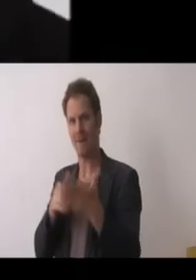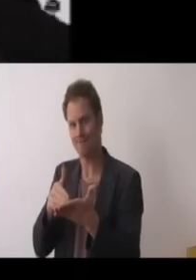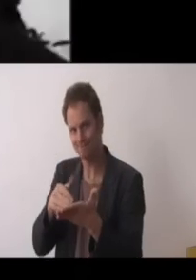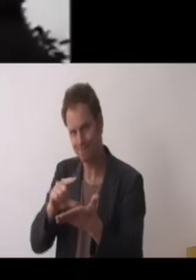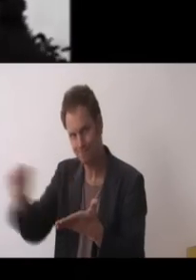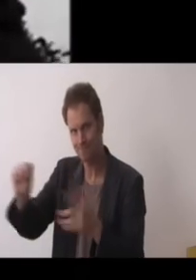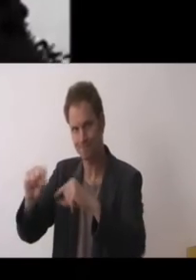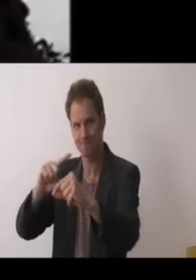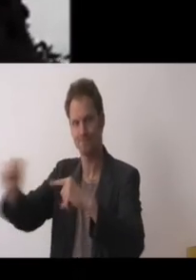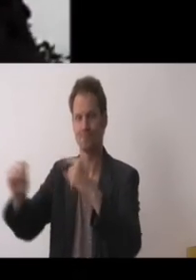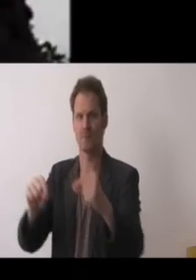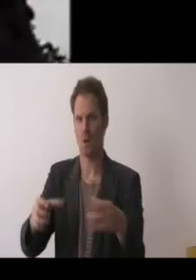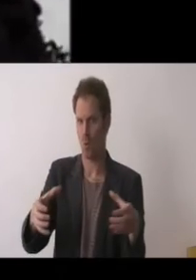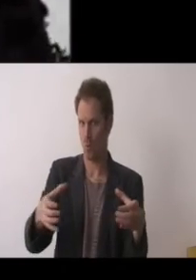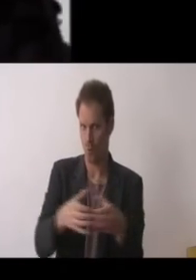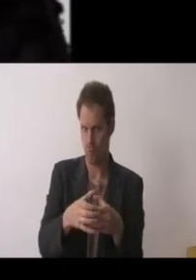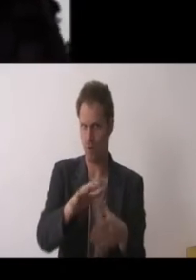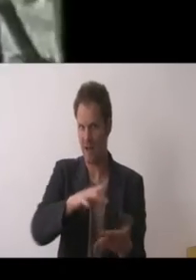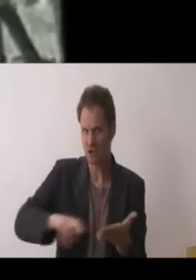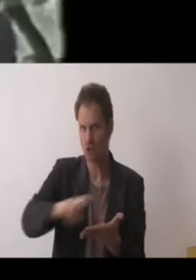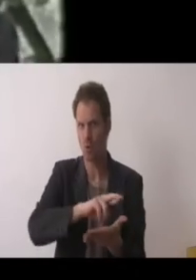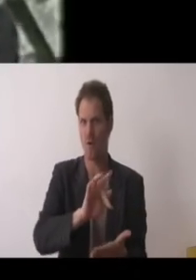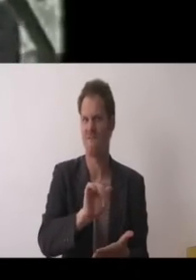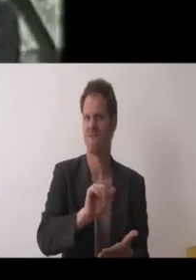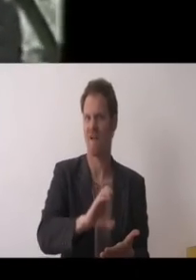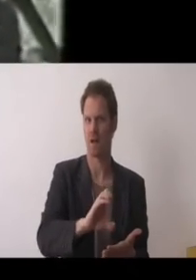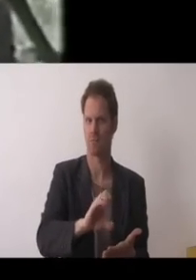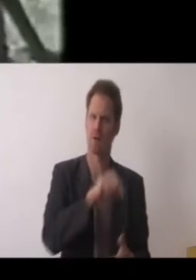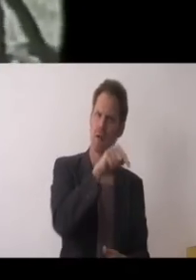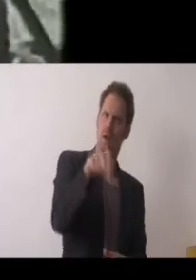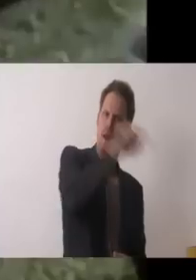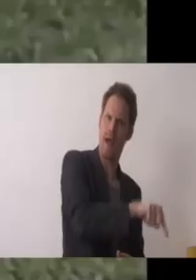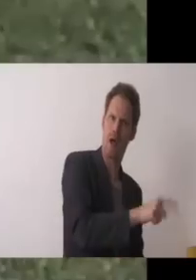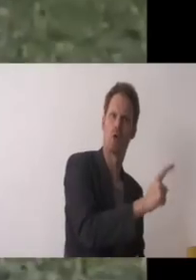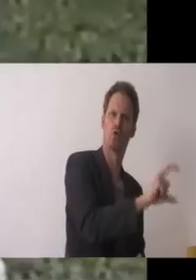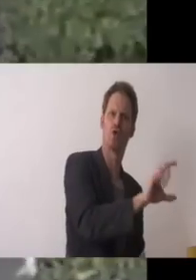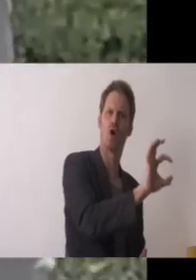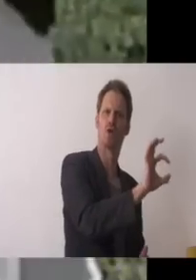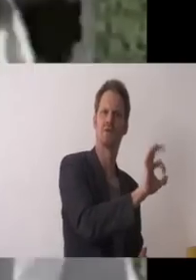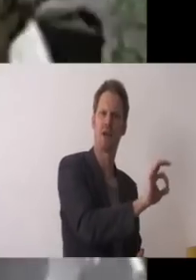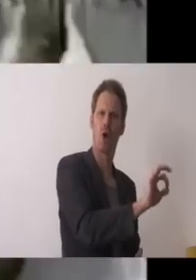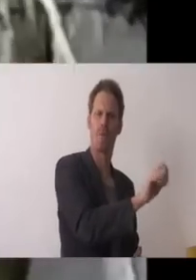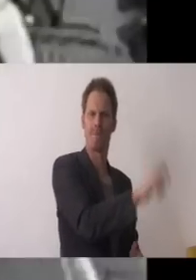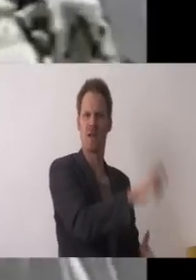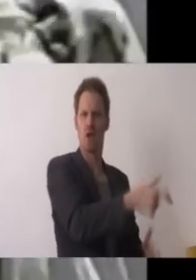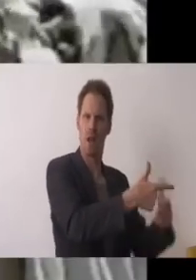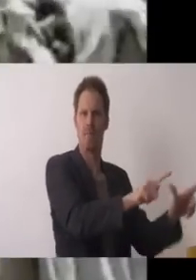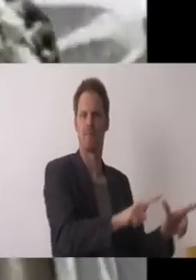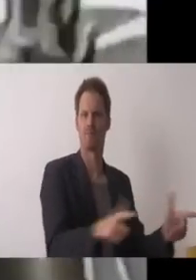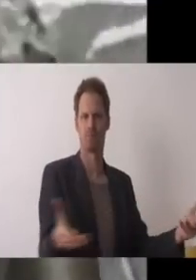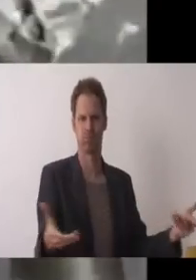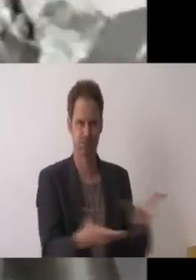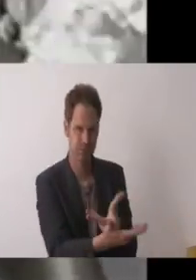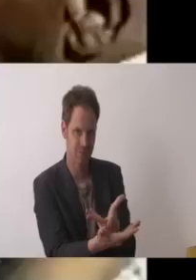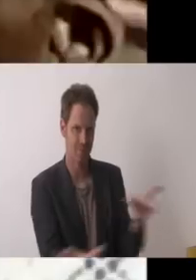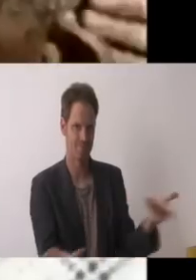FARC. En contrepartie, la guérilla avait accepté de libérer 250 prisonniers. Pour la plupart, membres de la police et de l'armée,